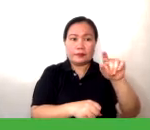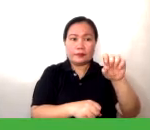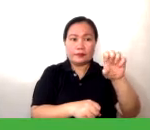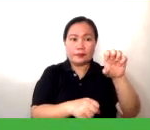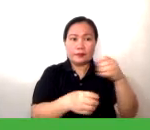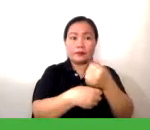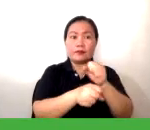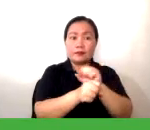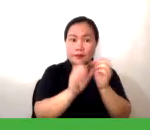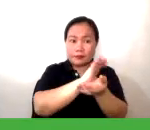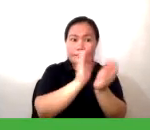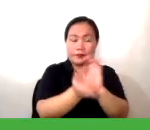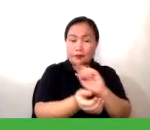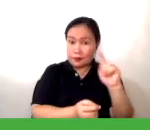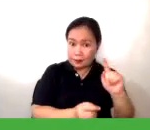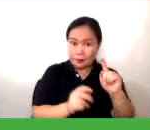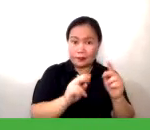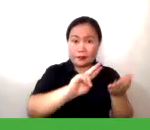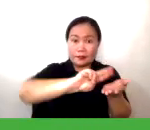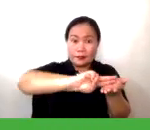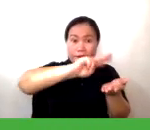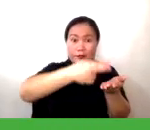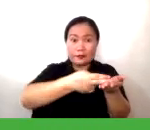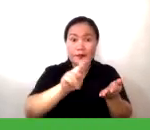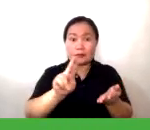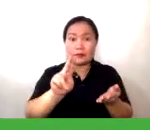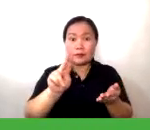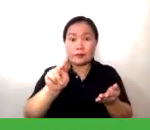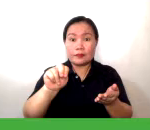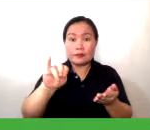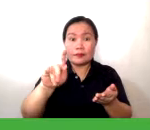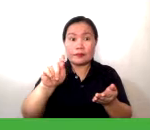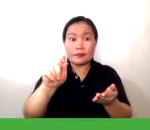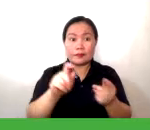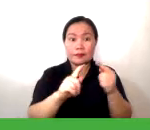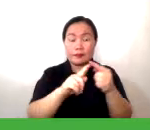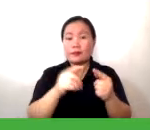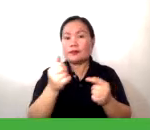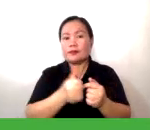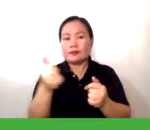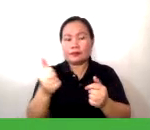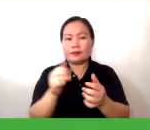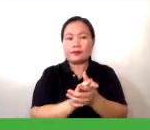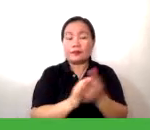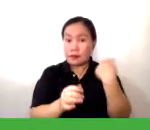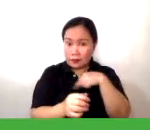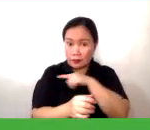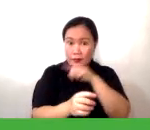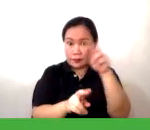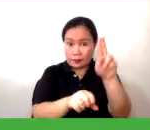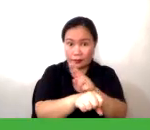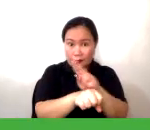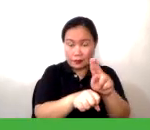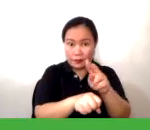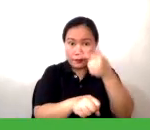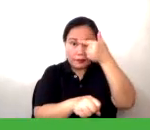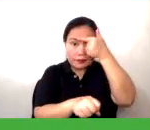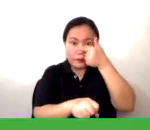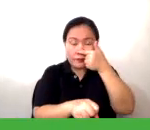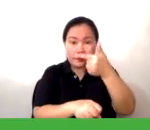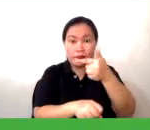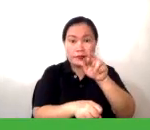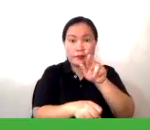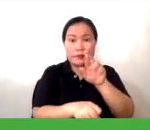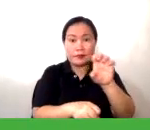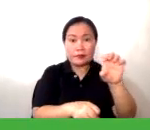tayo, actually ngayon, kasi ginagamit rin natin ang metric system. So, we are actually using the Greek and Latin